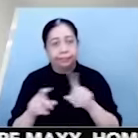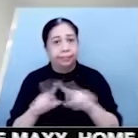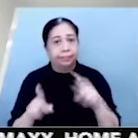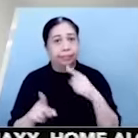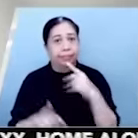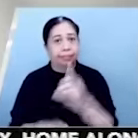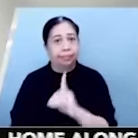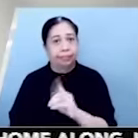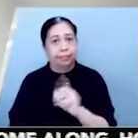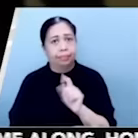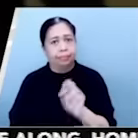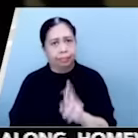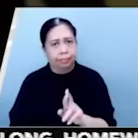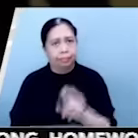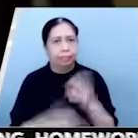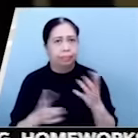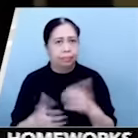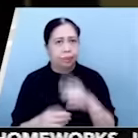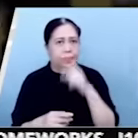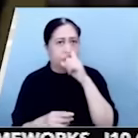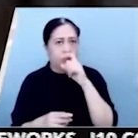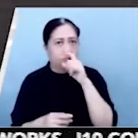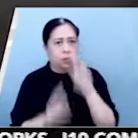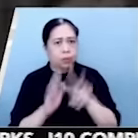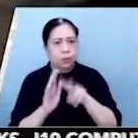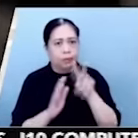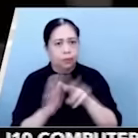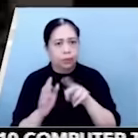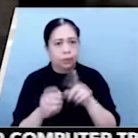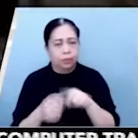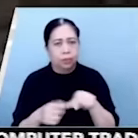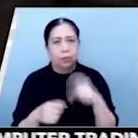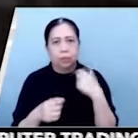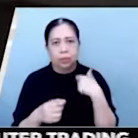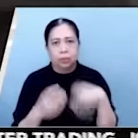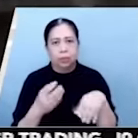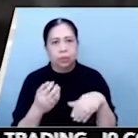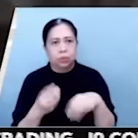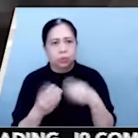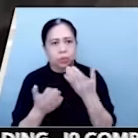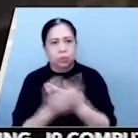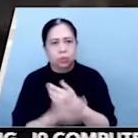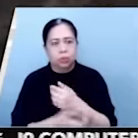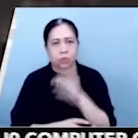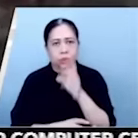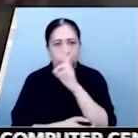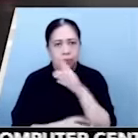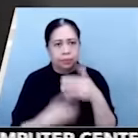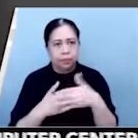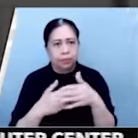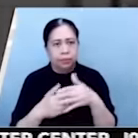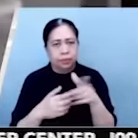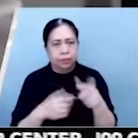DOTR, maaring lumang video ang nag-viral na panibagong dagang tumatakbo malapit sa boarding